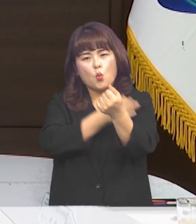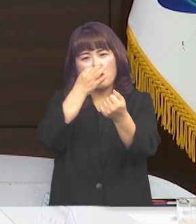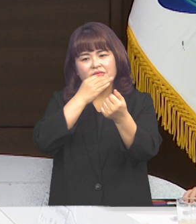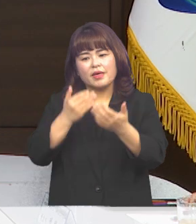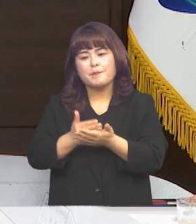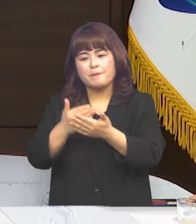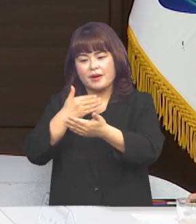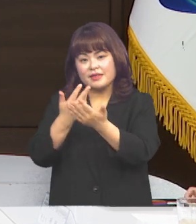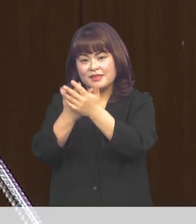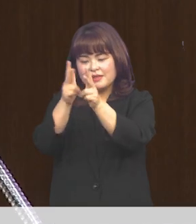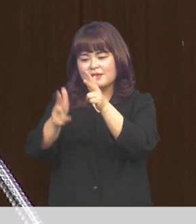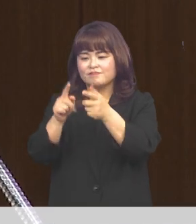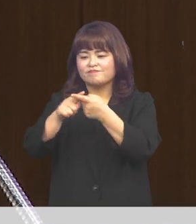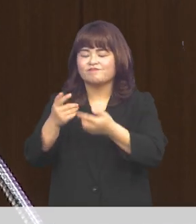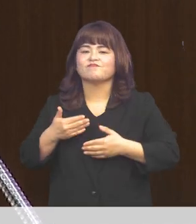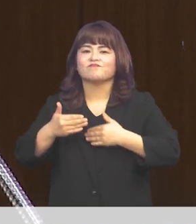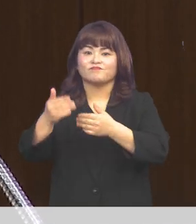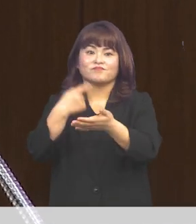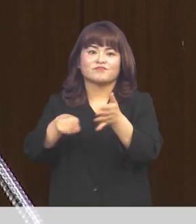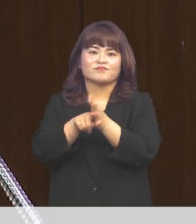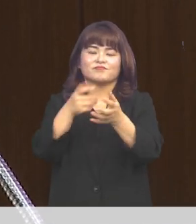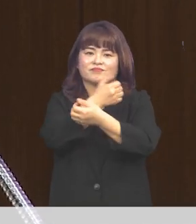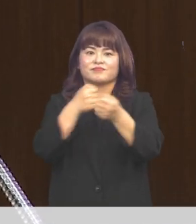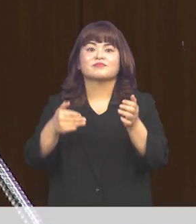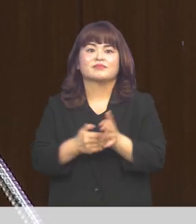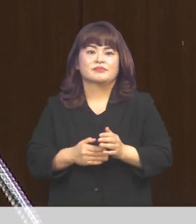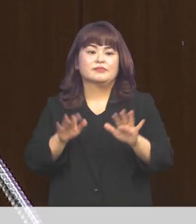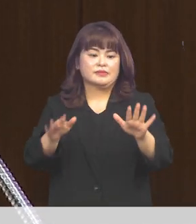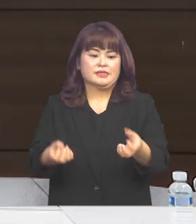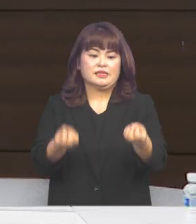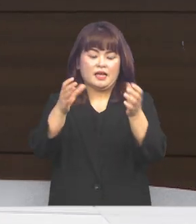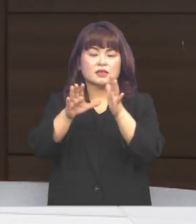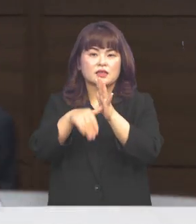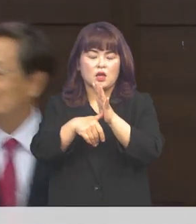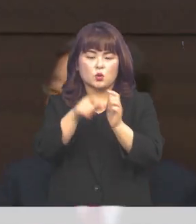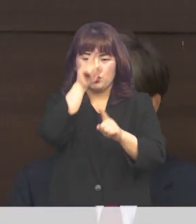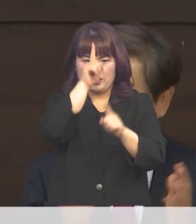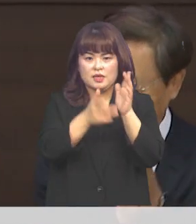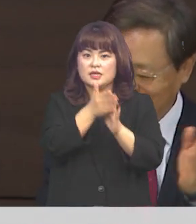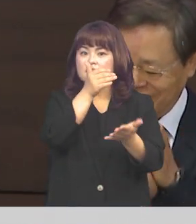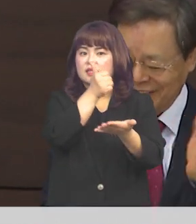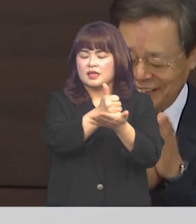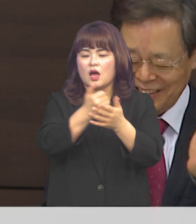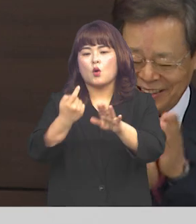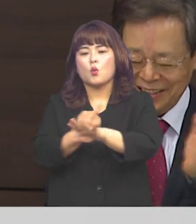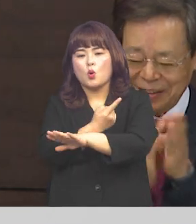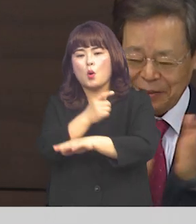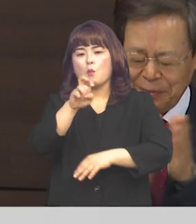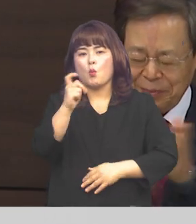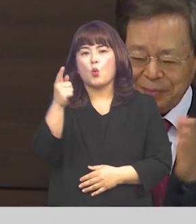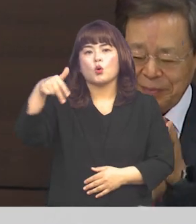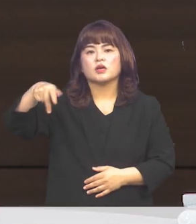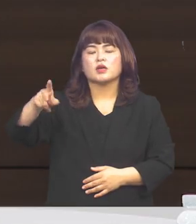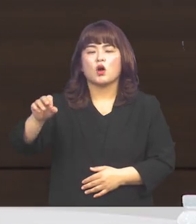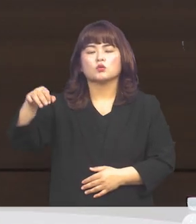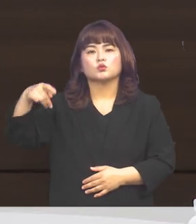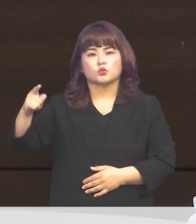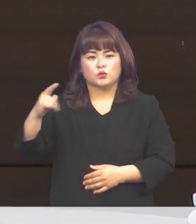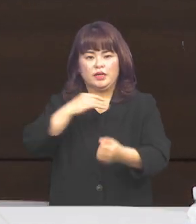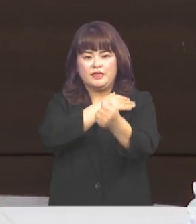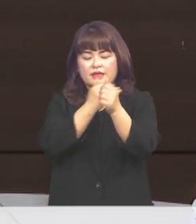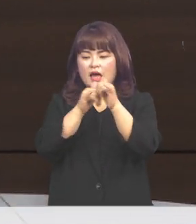원활한 진행을 위한 업무 협약을 체결했습니다. 협약식에는 이상일 용인특례시장과 모경준